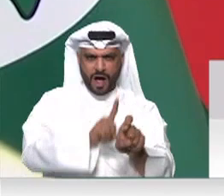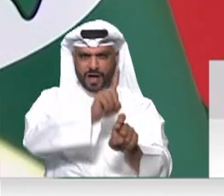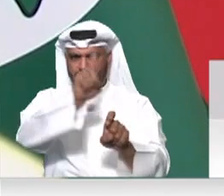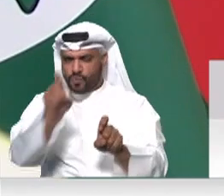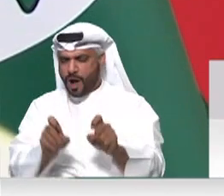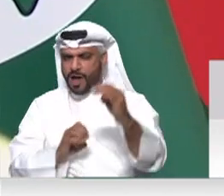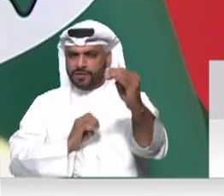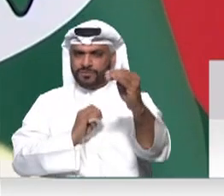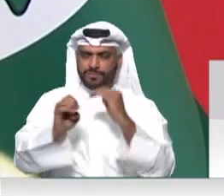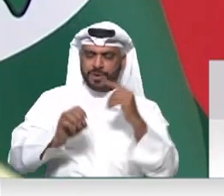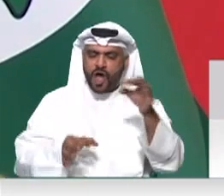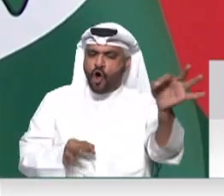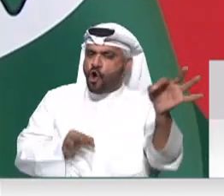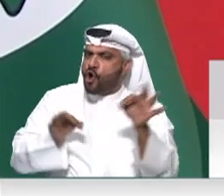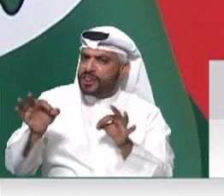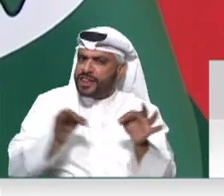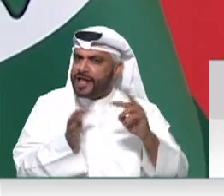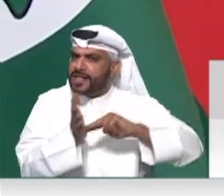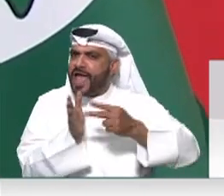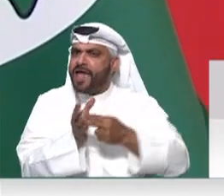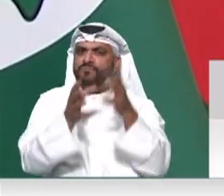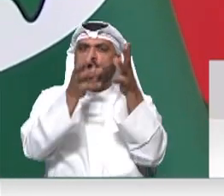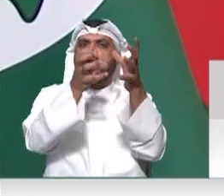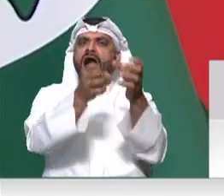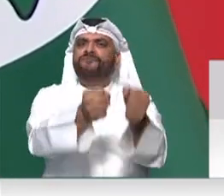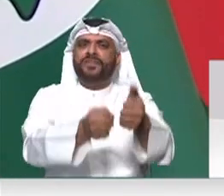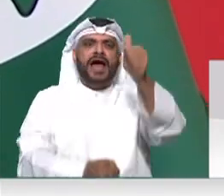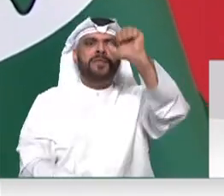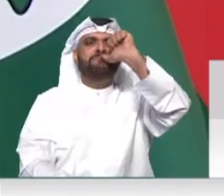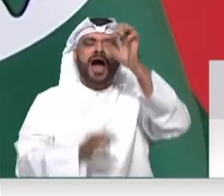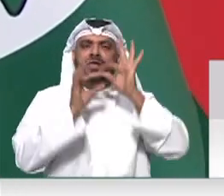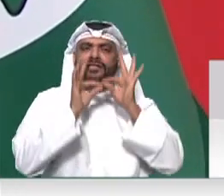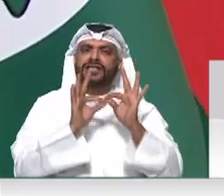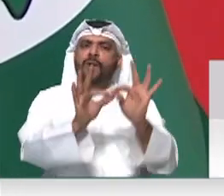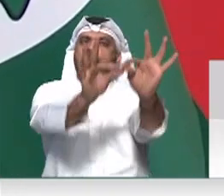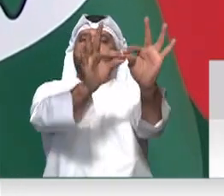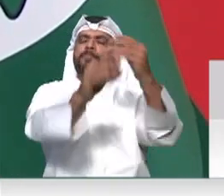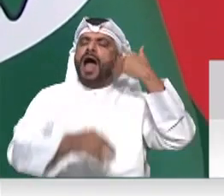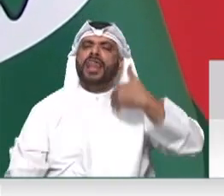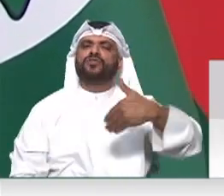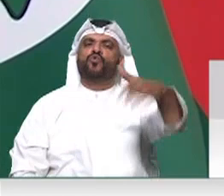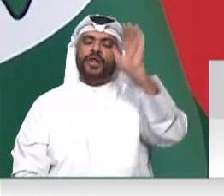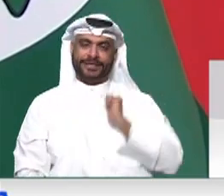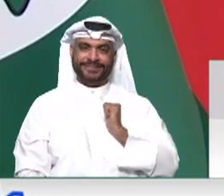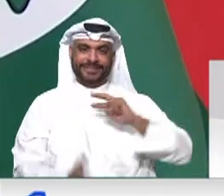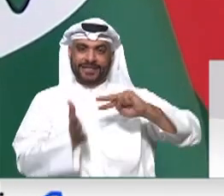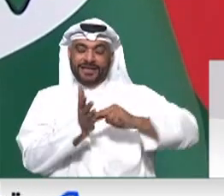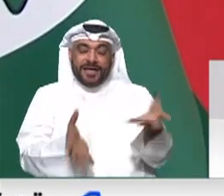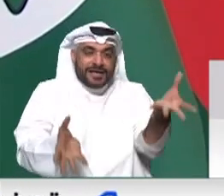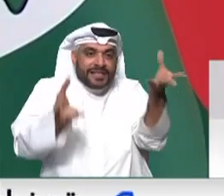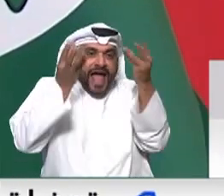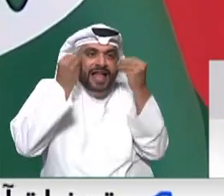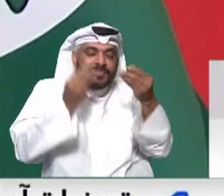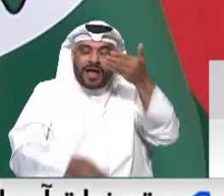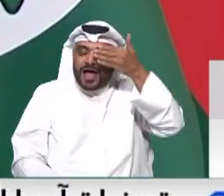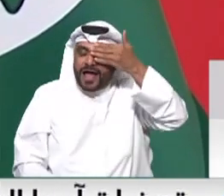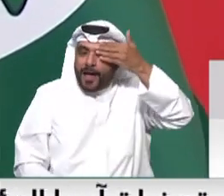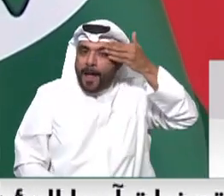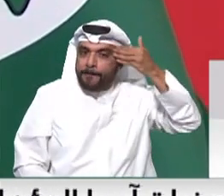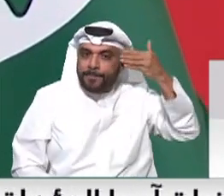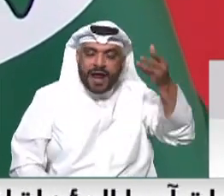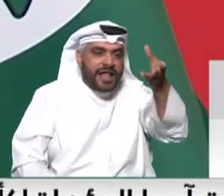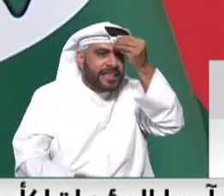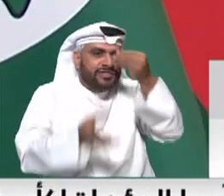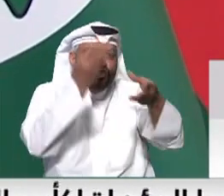خطة الأمن المائي في الدول العربية، خطة التنمية المستدامة، نقل تجارب الدول الناجحة